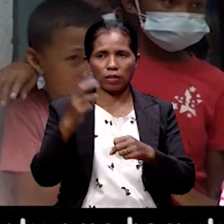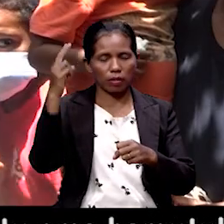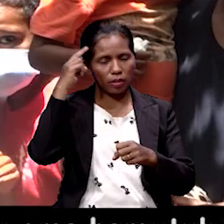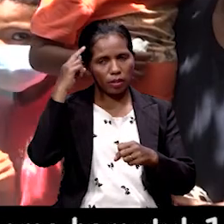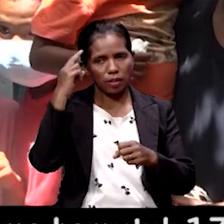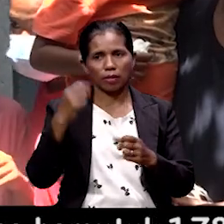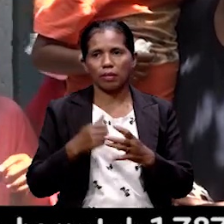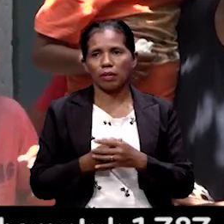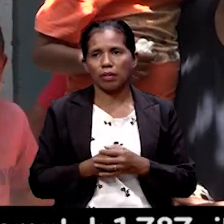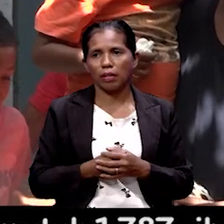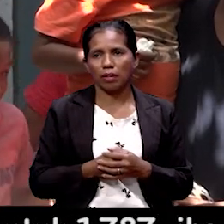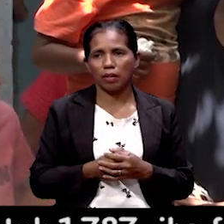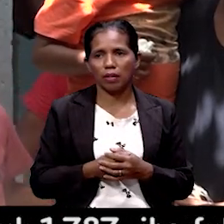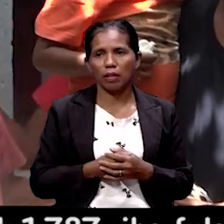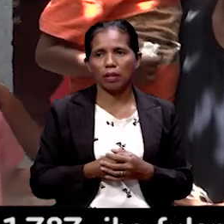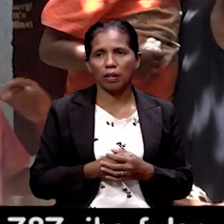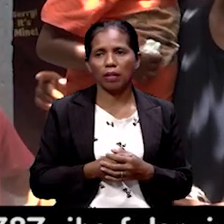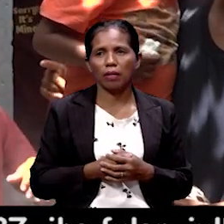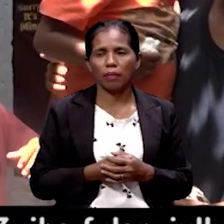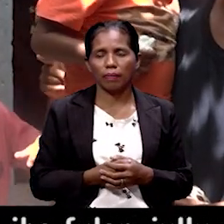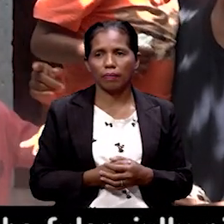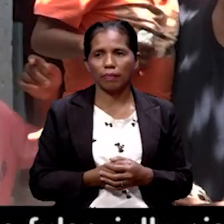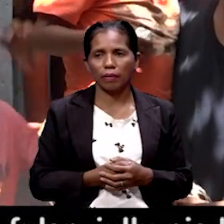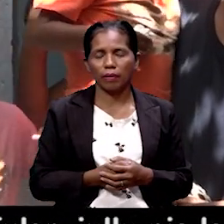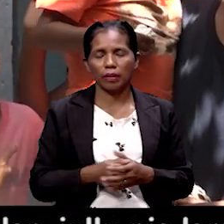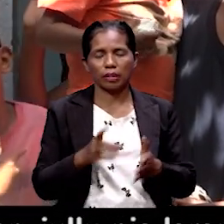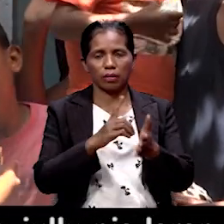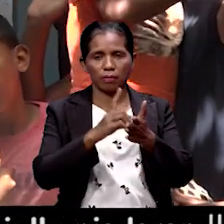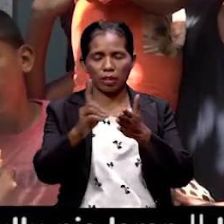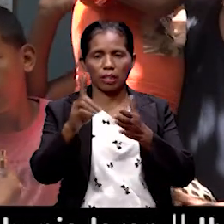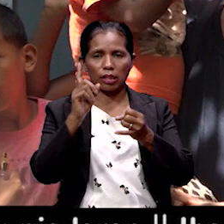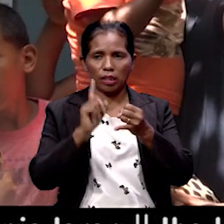kita, sabu, fin de semana,